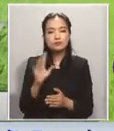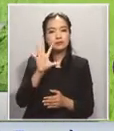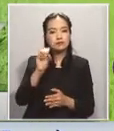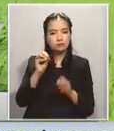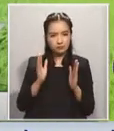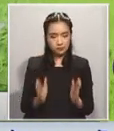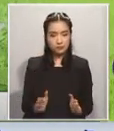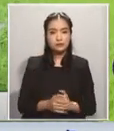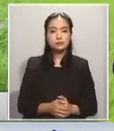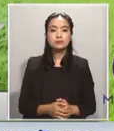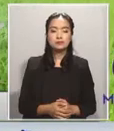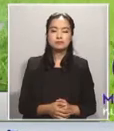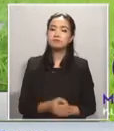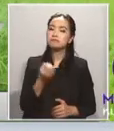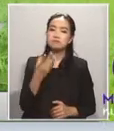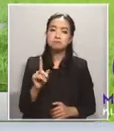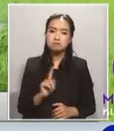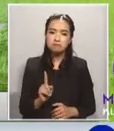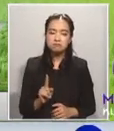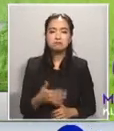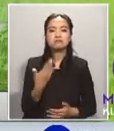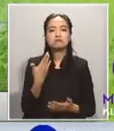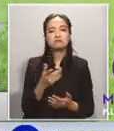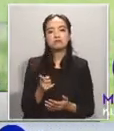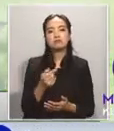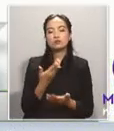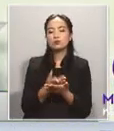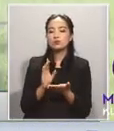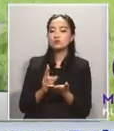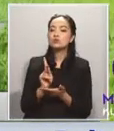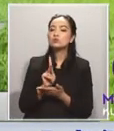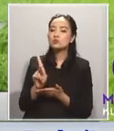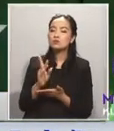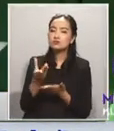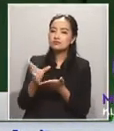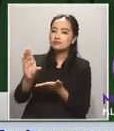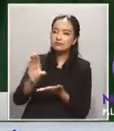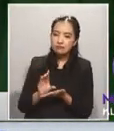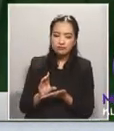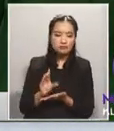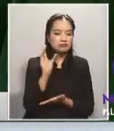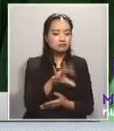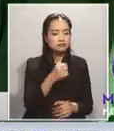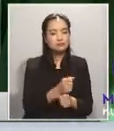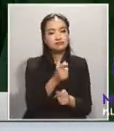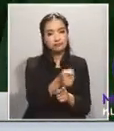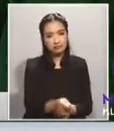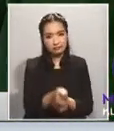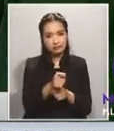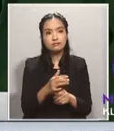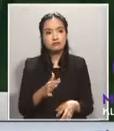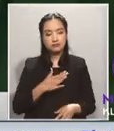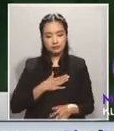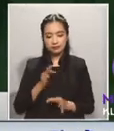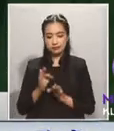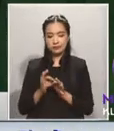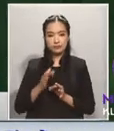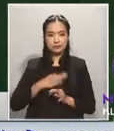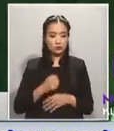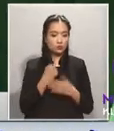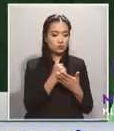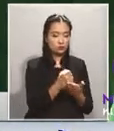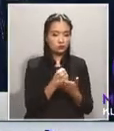นหนี้ที่เอามาจากการไปทำการเกษตรนี่แหละลูกค้ารายนี้เนี่ยหลังจากที่เราช่วยเหลือเรื่องหนี้สินนอกระบบแล้วเ